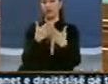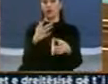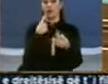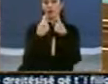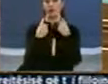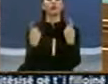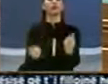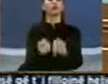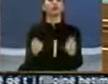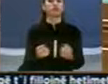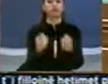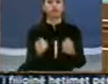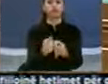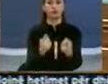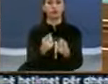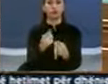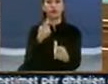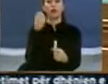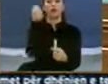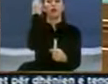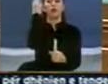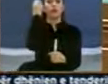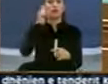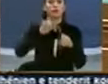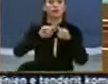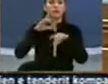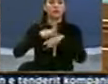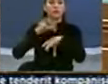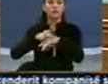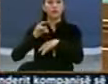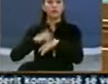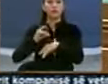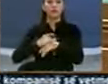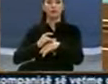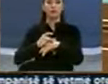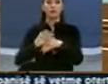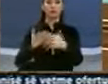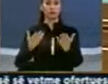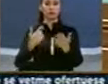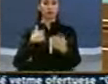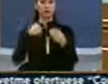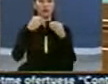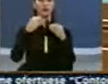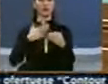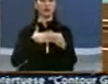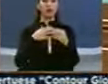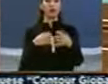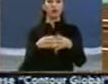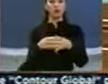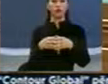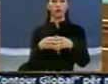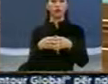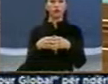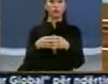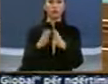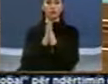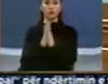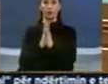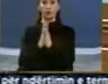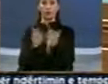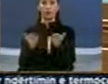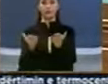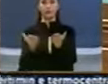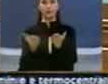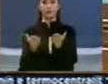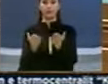marketing, thoni edhe gjëra qështë, thoni edhe gjëra, unë po flasë në emër të grupit. Të lutem, doni